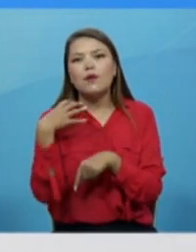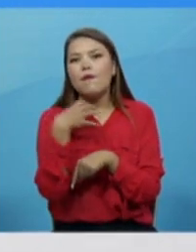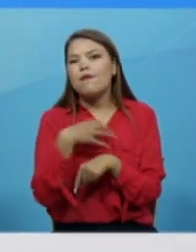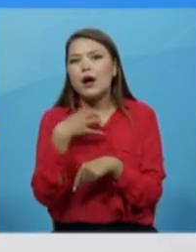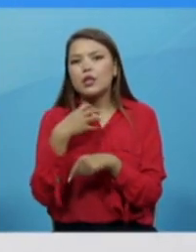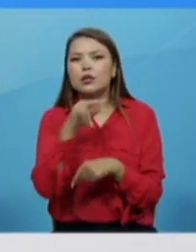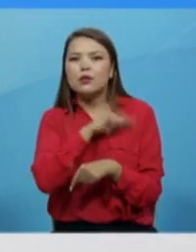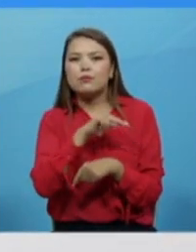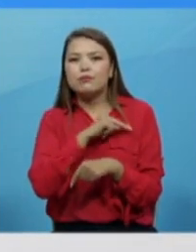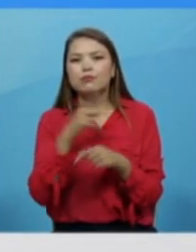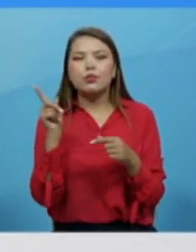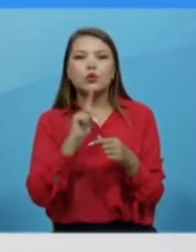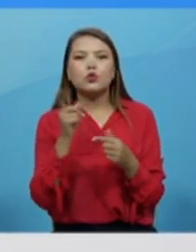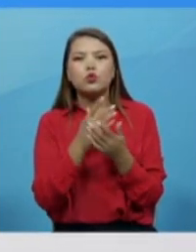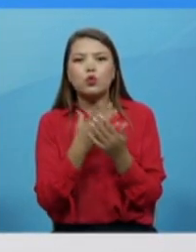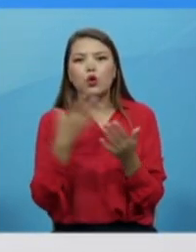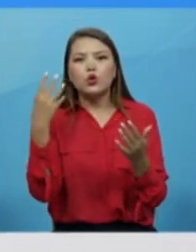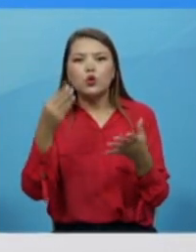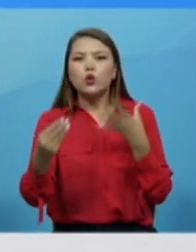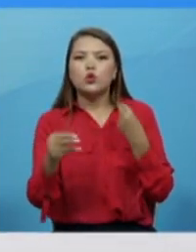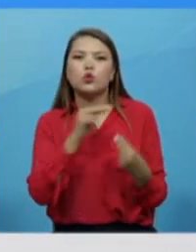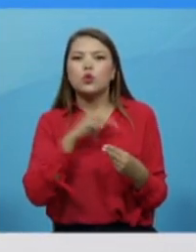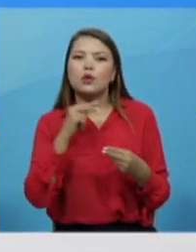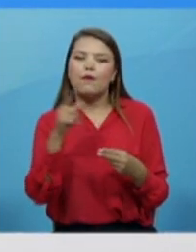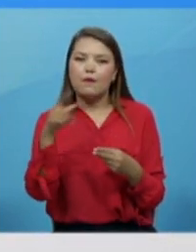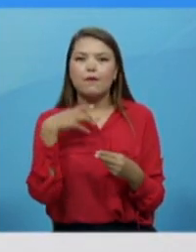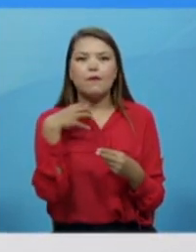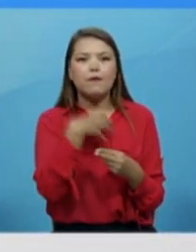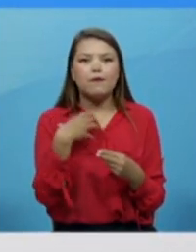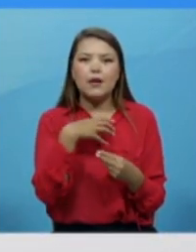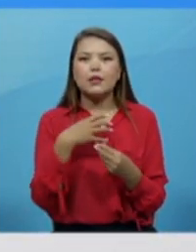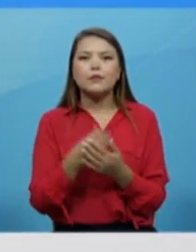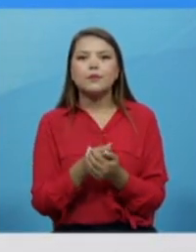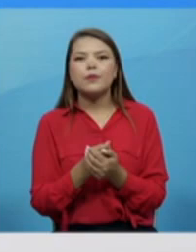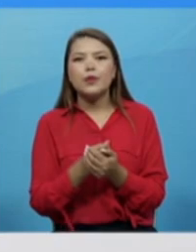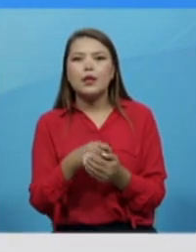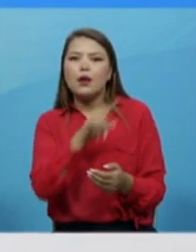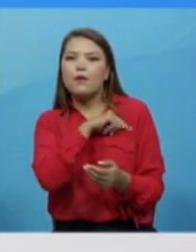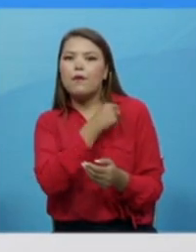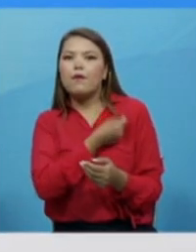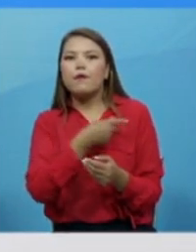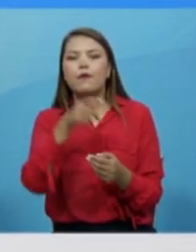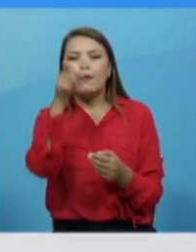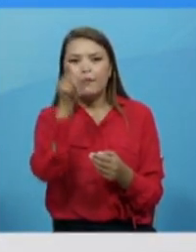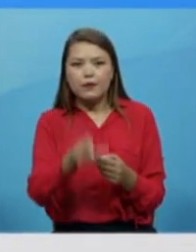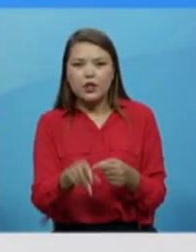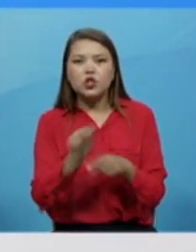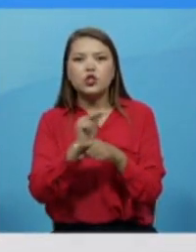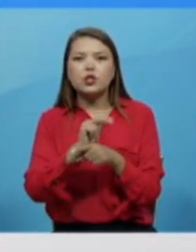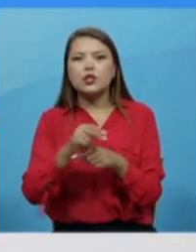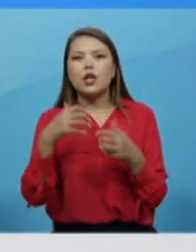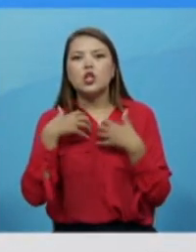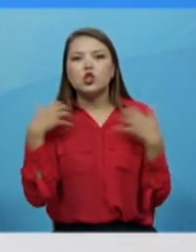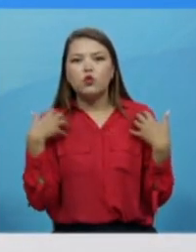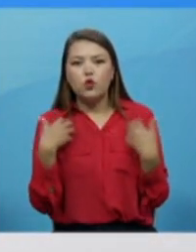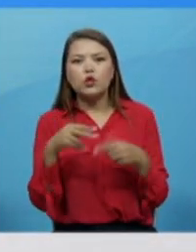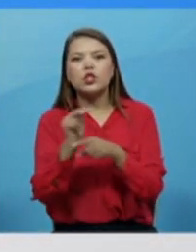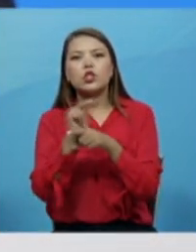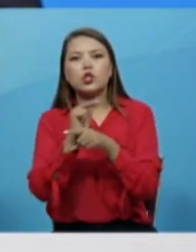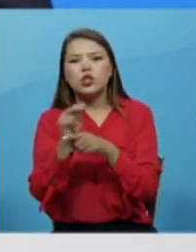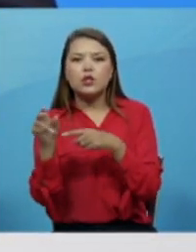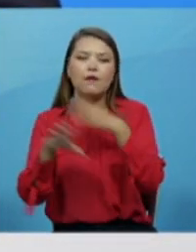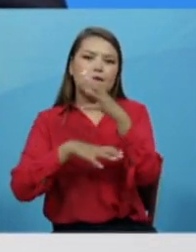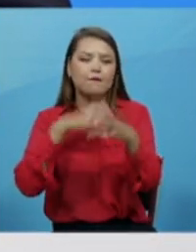жұмыс. Әр жұмыста жақсы ғой, дегенмен сіздікі не дейді? Дәрігер адам дейді, емдейді, ветеринар адамзатты емдейді дейді